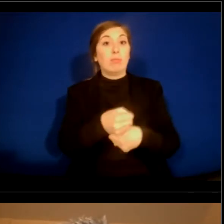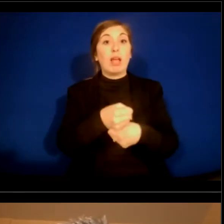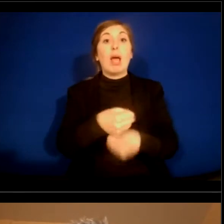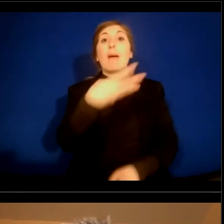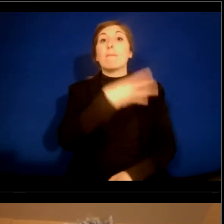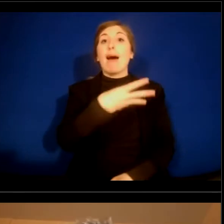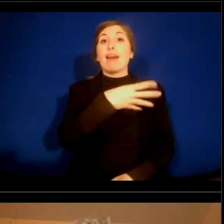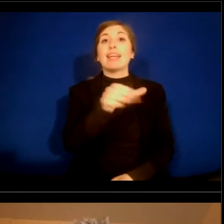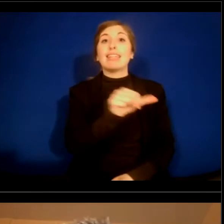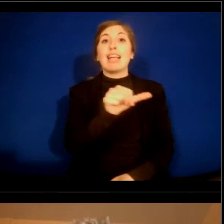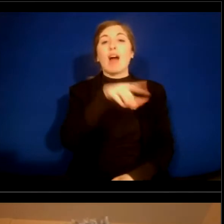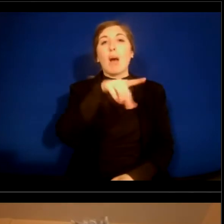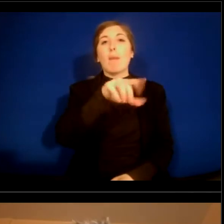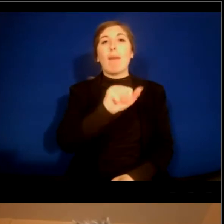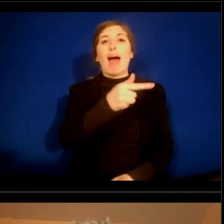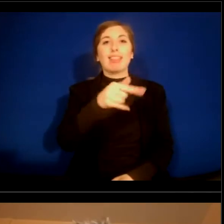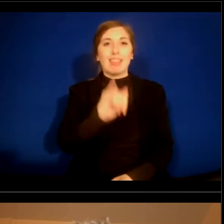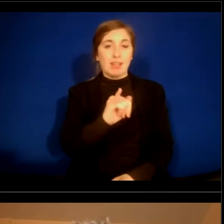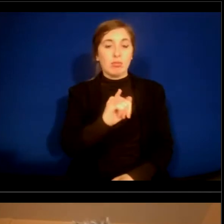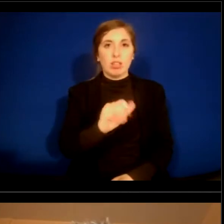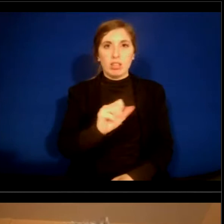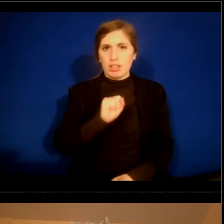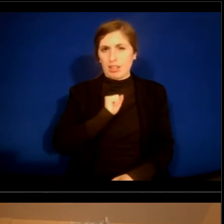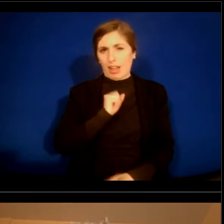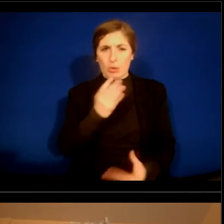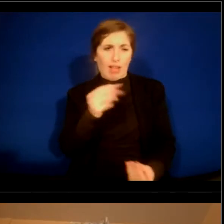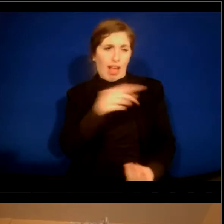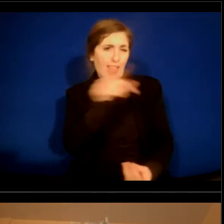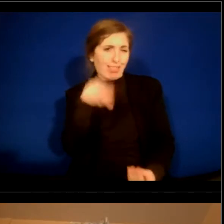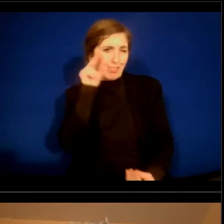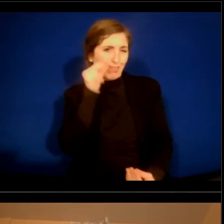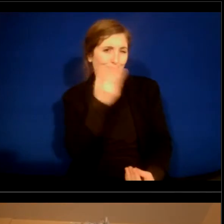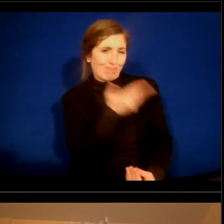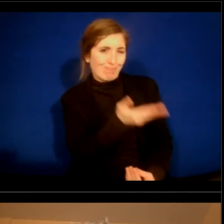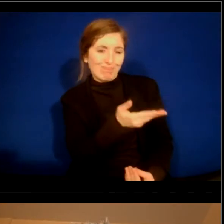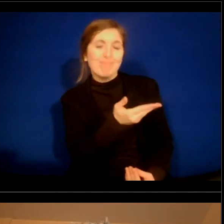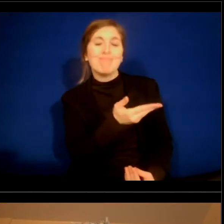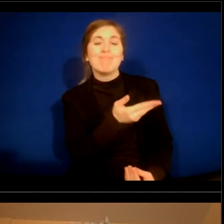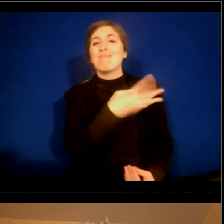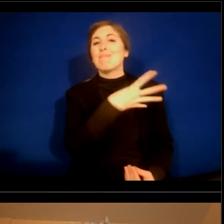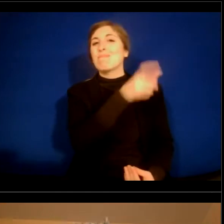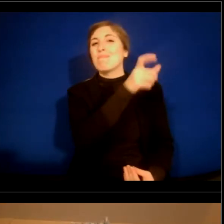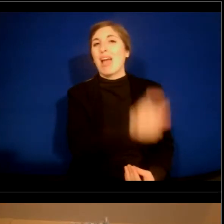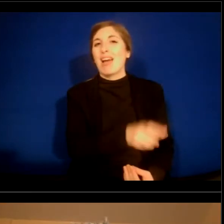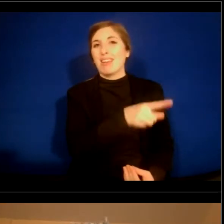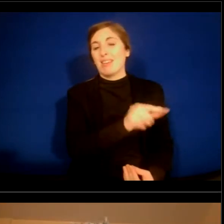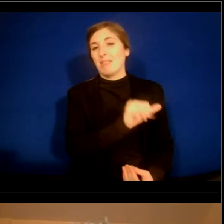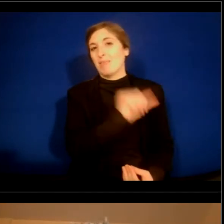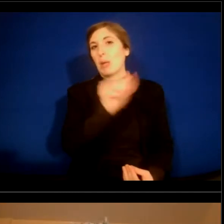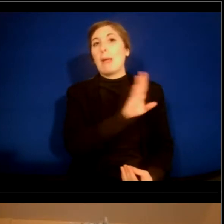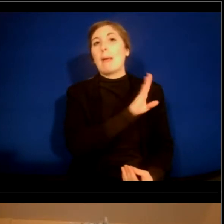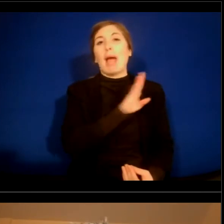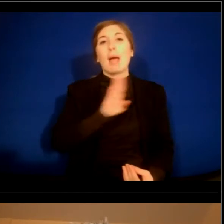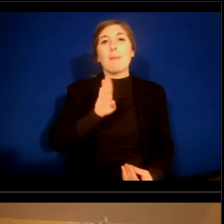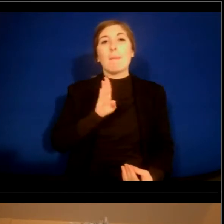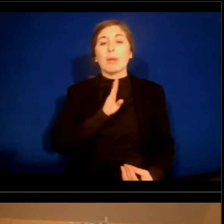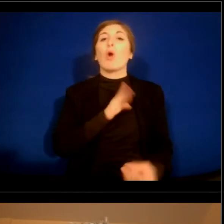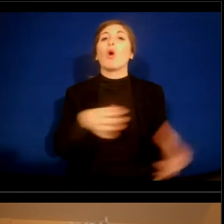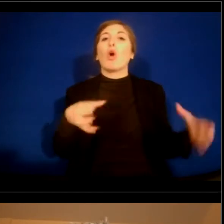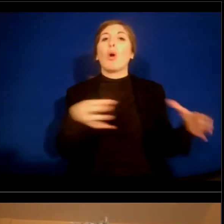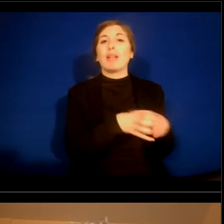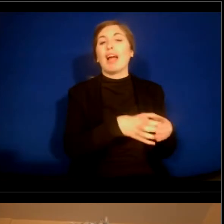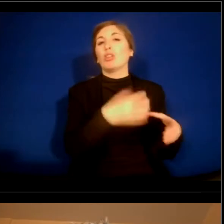Patti, che immagino molti di voi, come dire, abbiano presente e conoscano. È stata con noi, intanto è un membro del Comitato Scientifico della Casa della